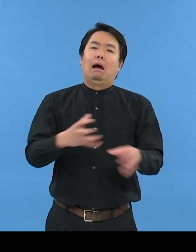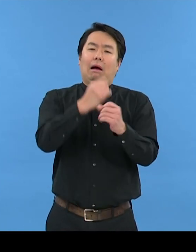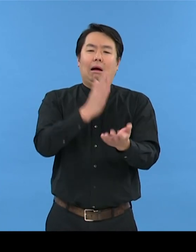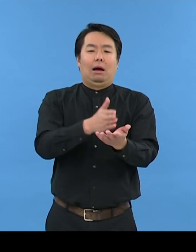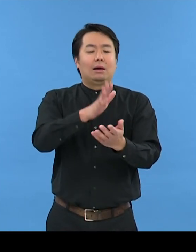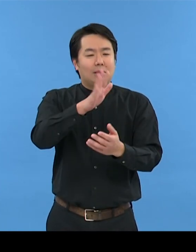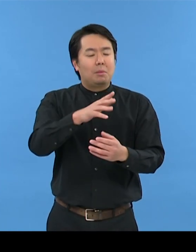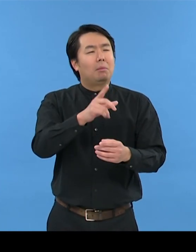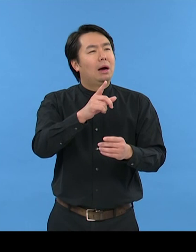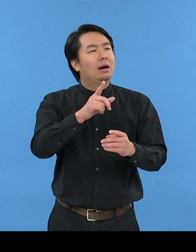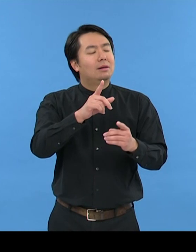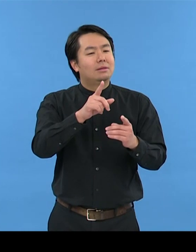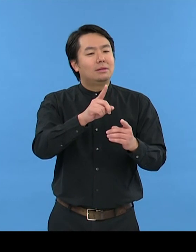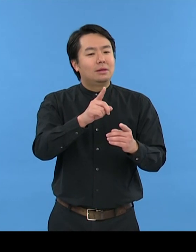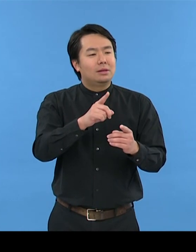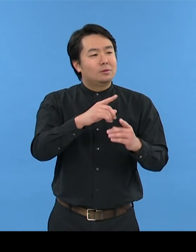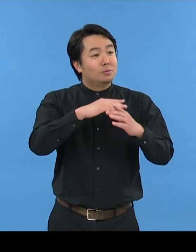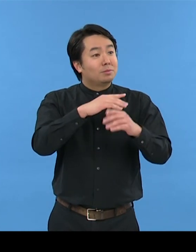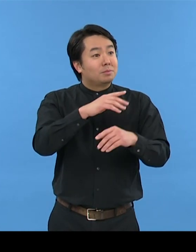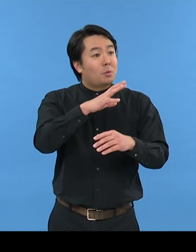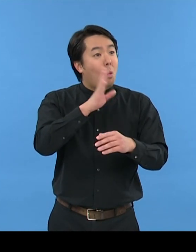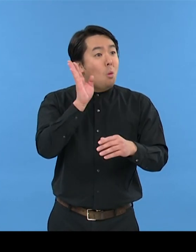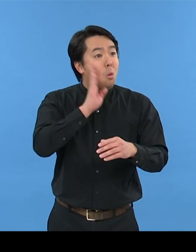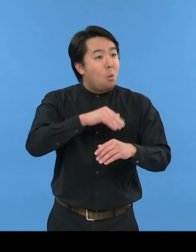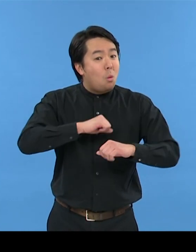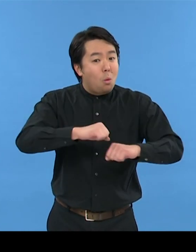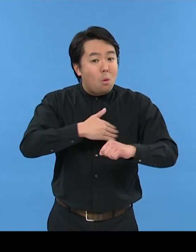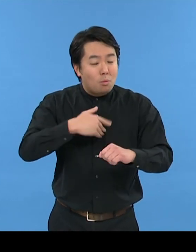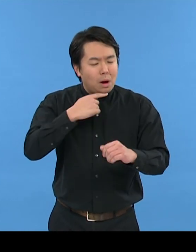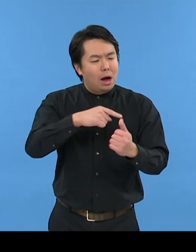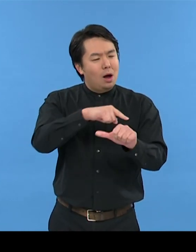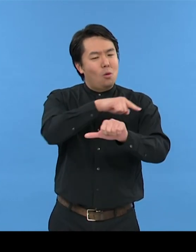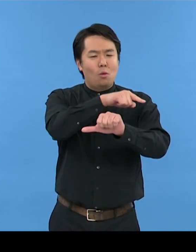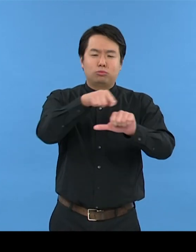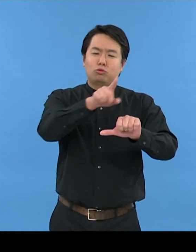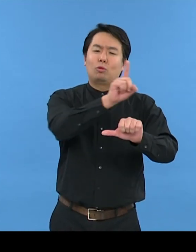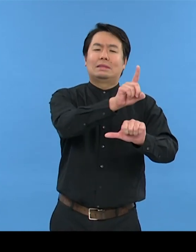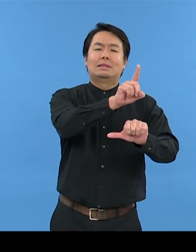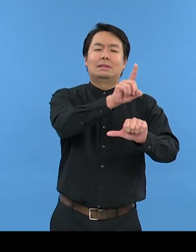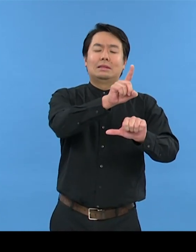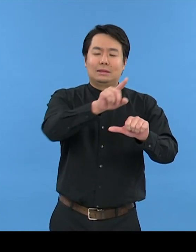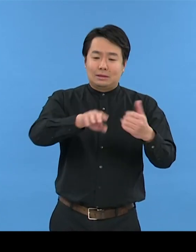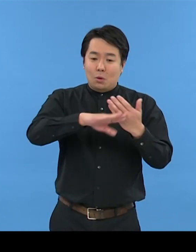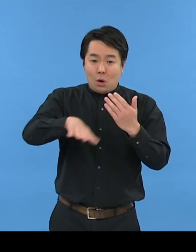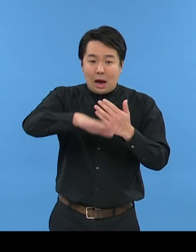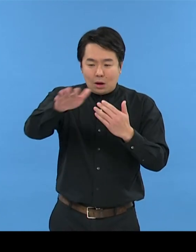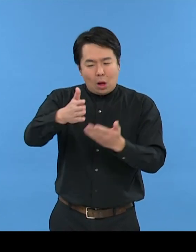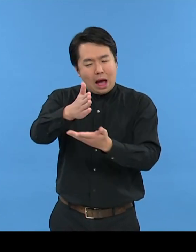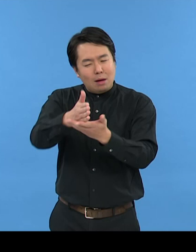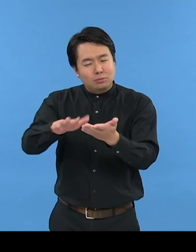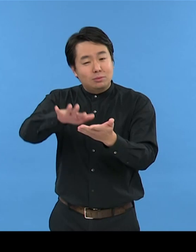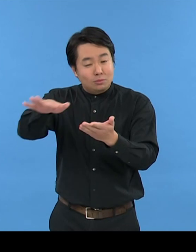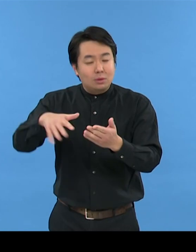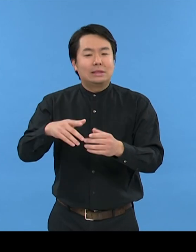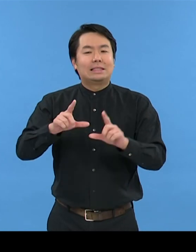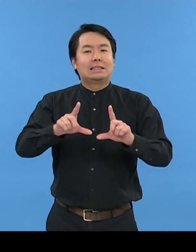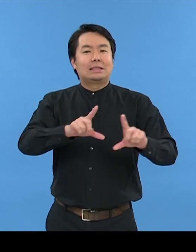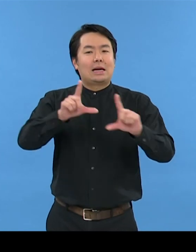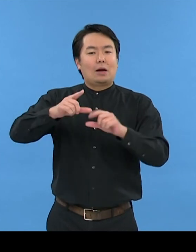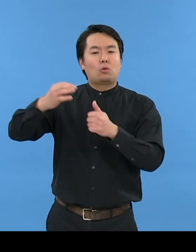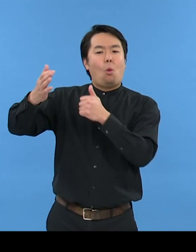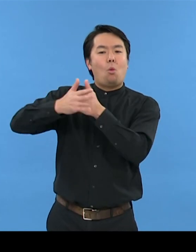んすけどうまくいくのは5分の1仕事も他の方は半分は生活